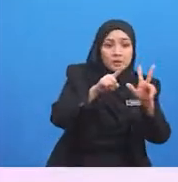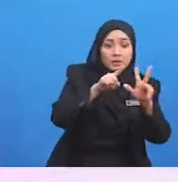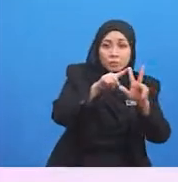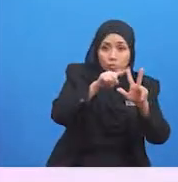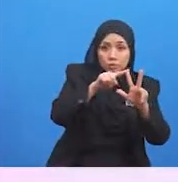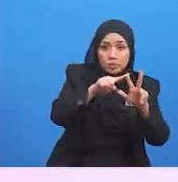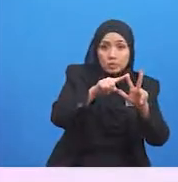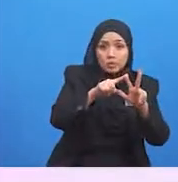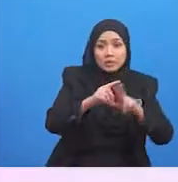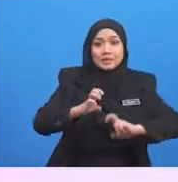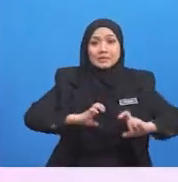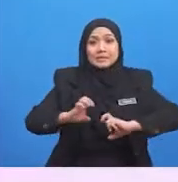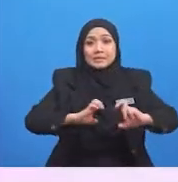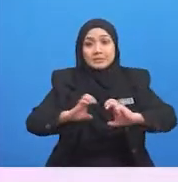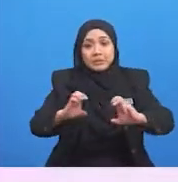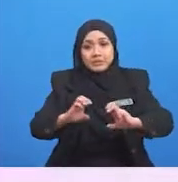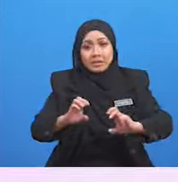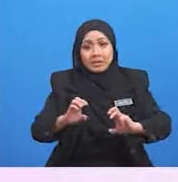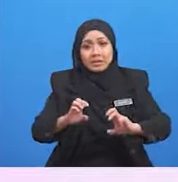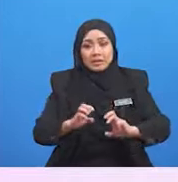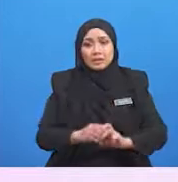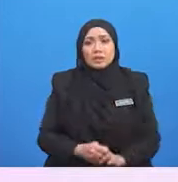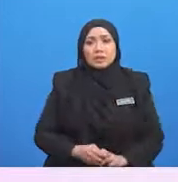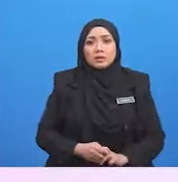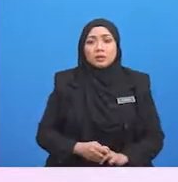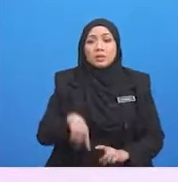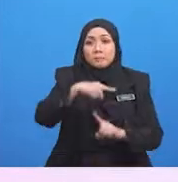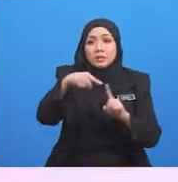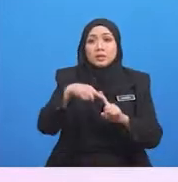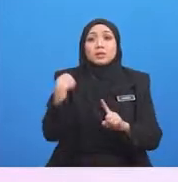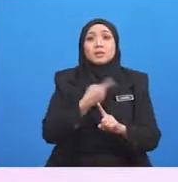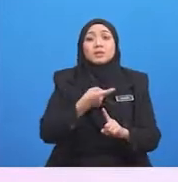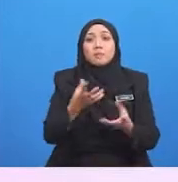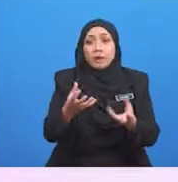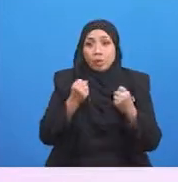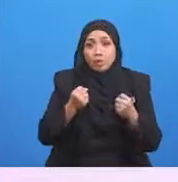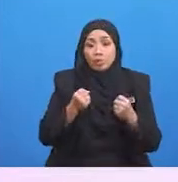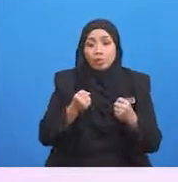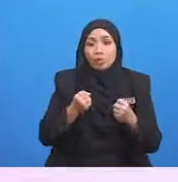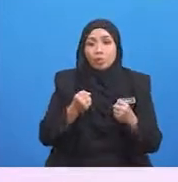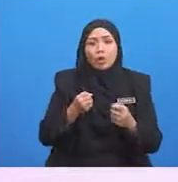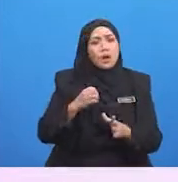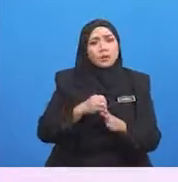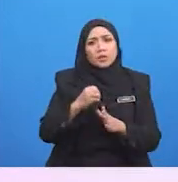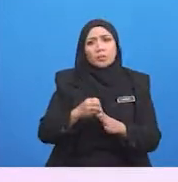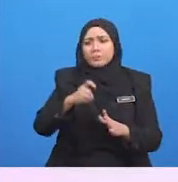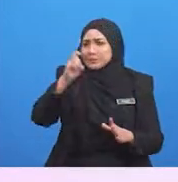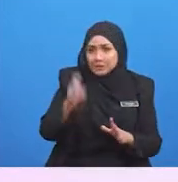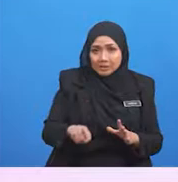iaitu barang yang diperlukan pada masa kecemasan dalam keadaan terdesak atau